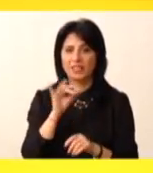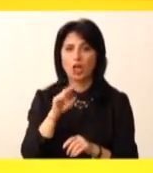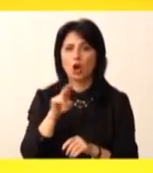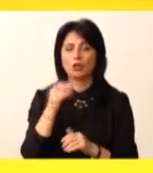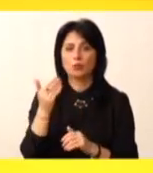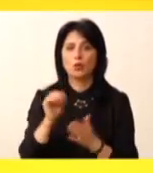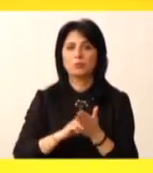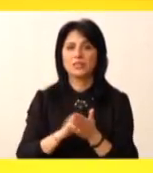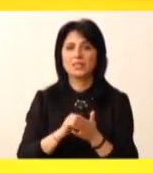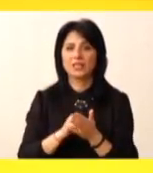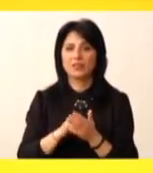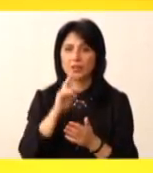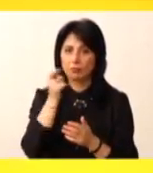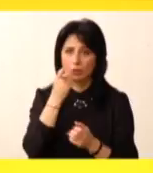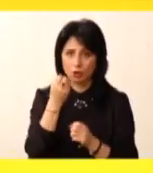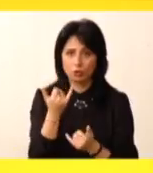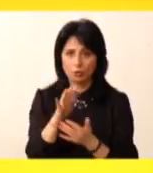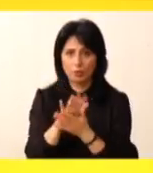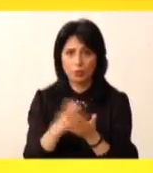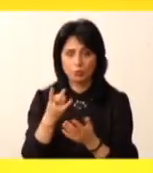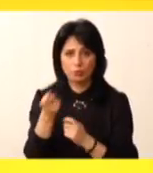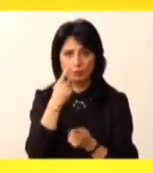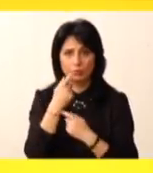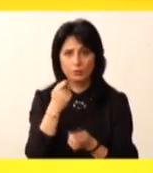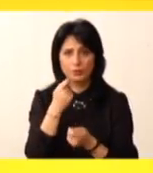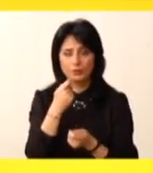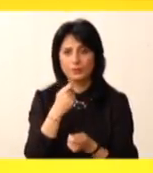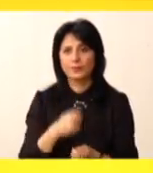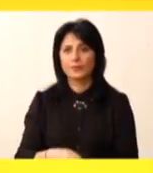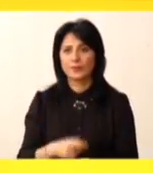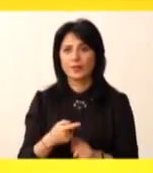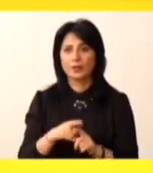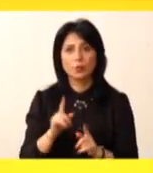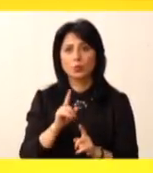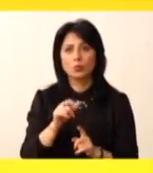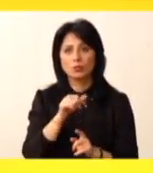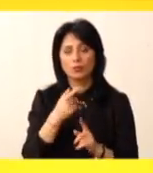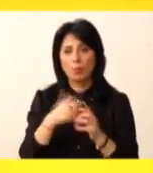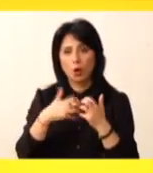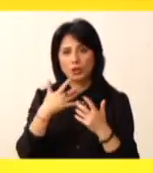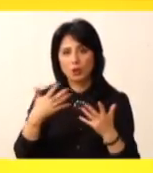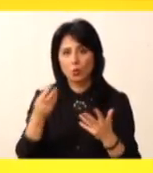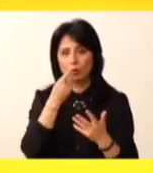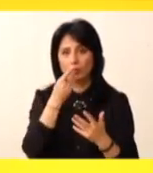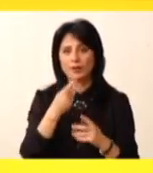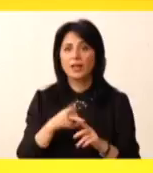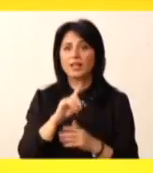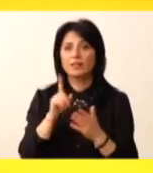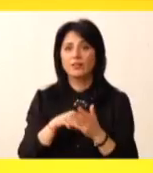ეს იოდის ამ პრეპარატები, ან ბოსტნეულთა და ხილიჩევასო. და კიდე ერთი კითხვა.